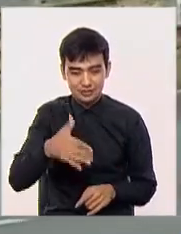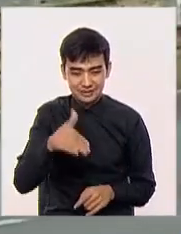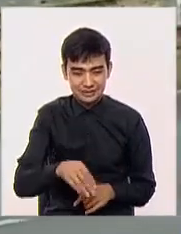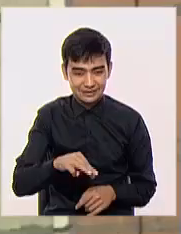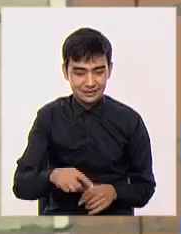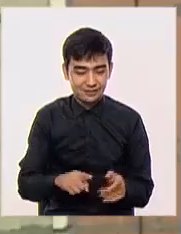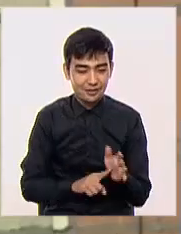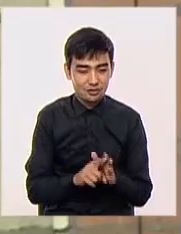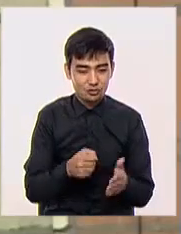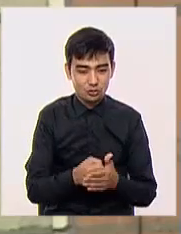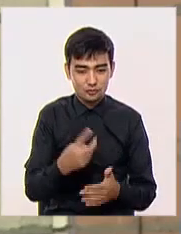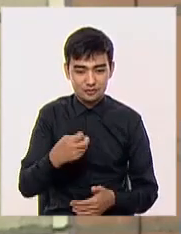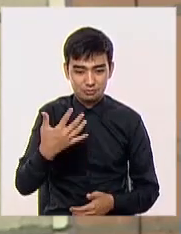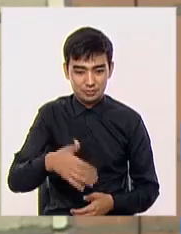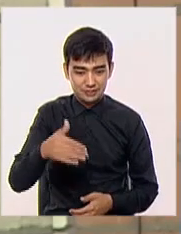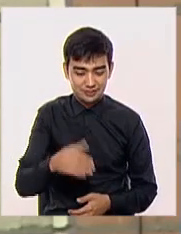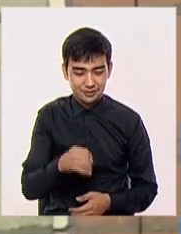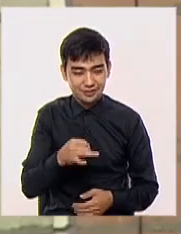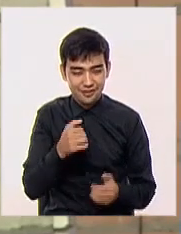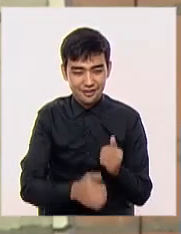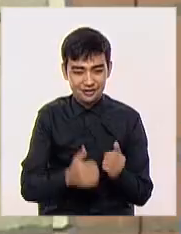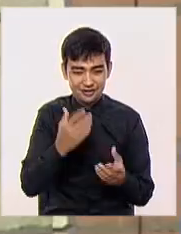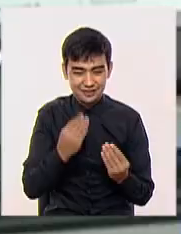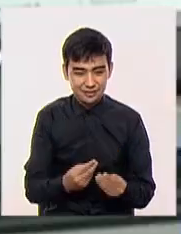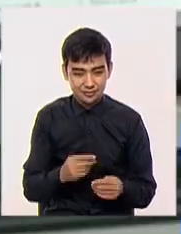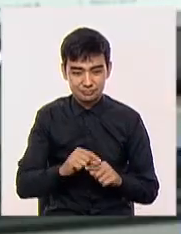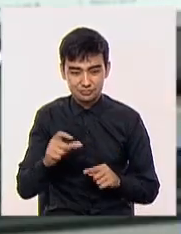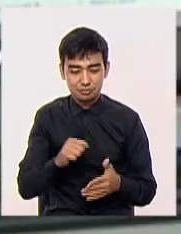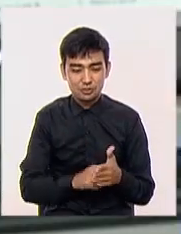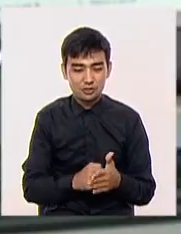басталып 250-ге дейін барады. Бағаның күн сайын қымбаттауына не себеп?